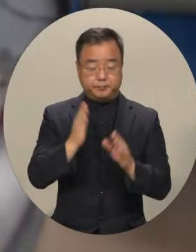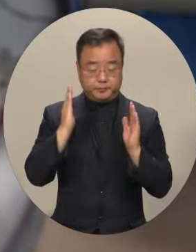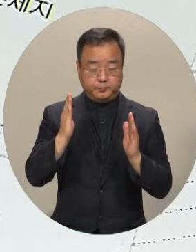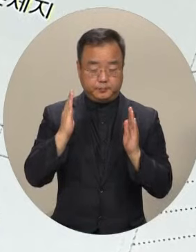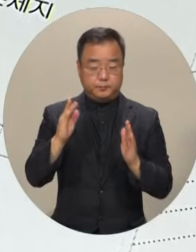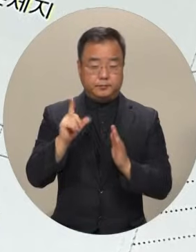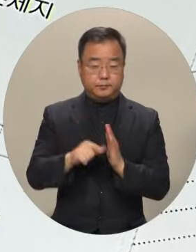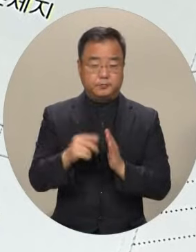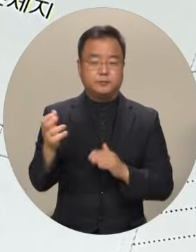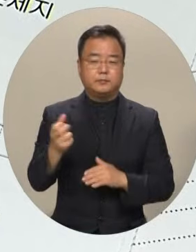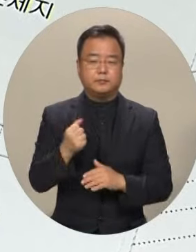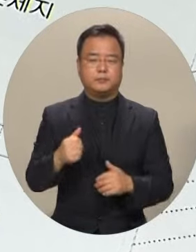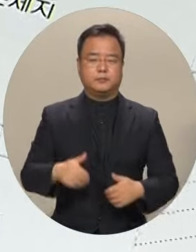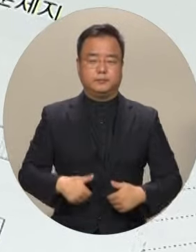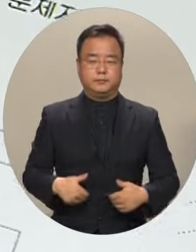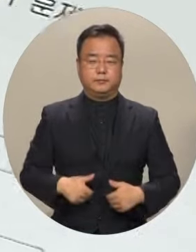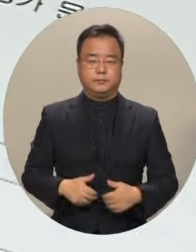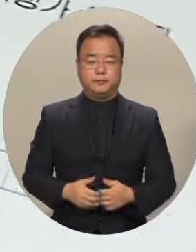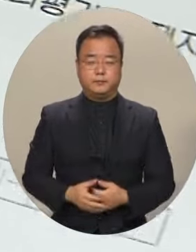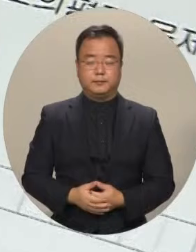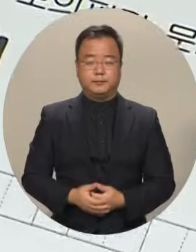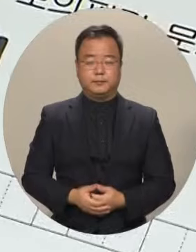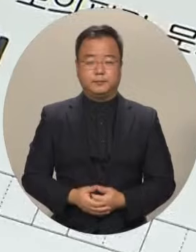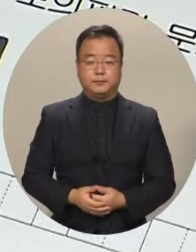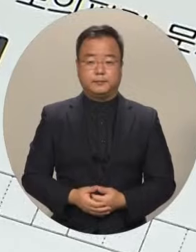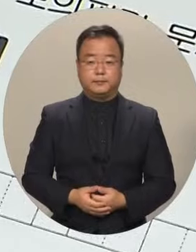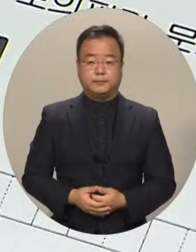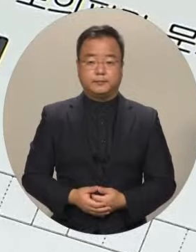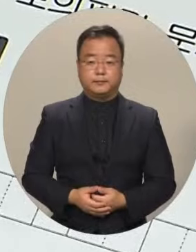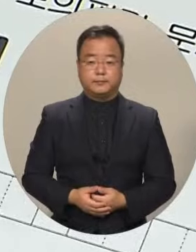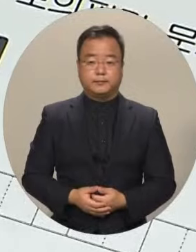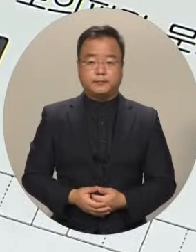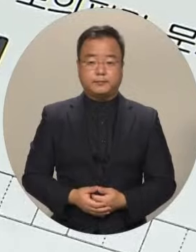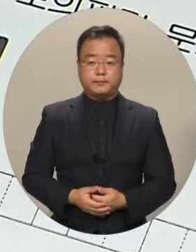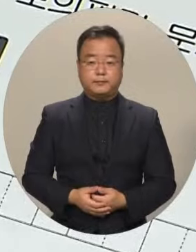시간을 확보해야 한다고 강조했습니다 EBS 뉴스 이상입니다